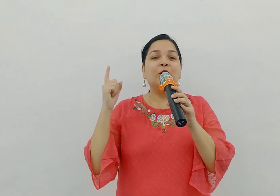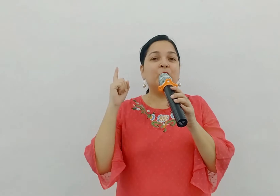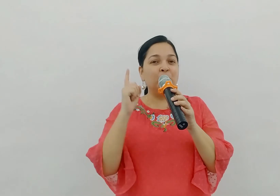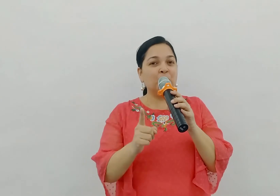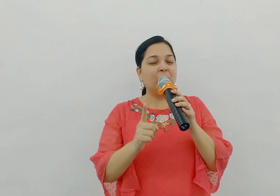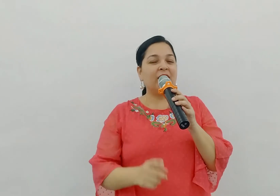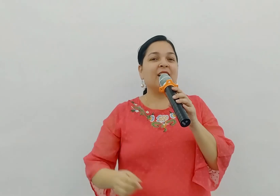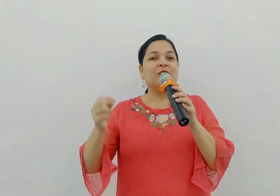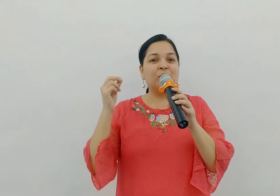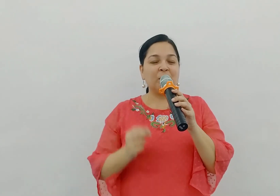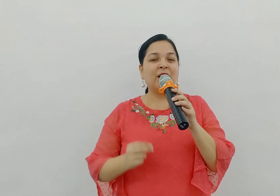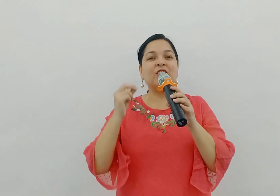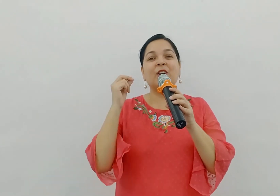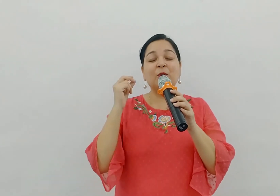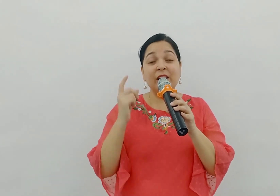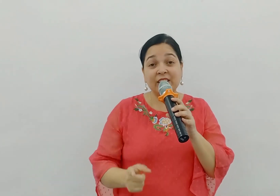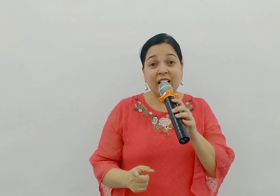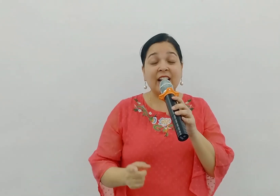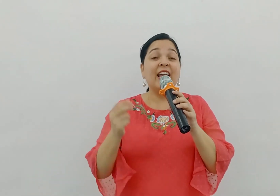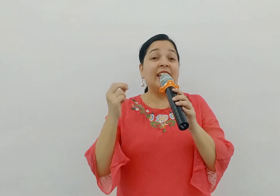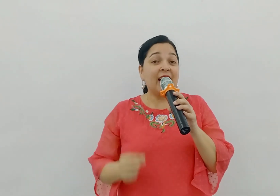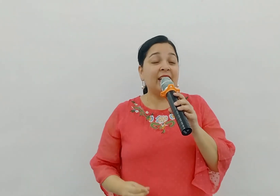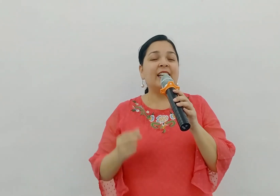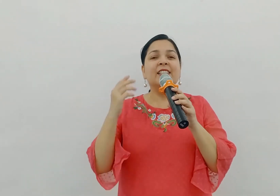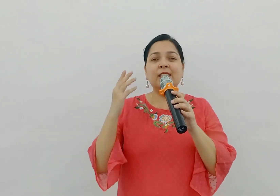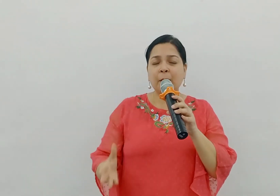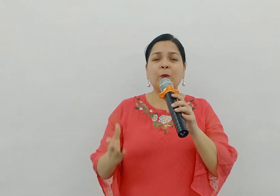काम दूसरों तक सुसमाचार को ले जाना,